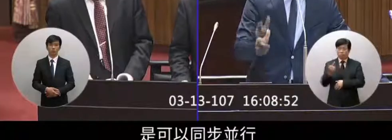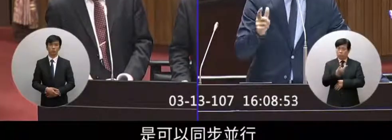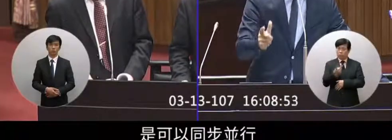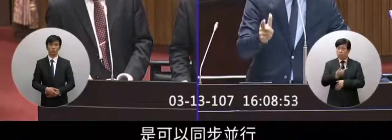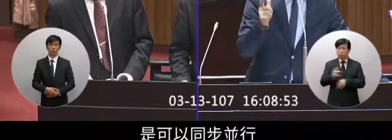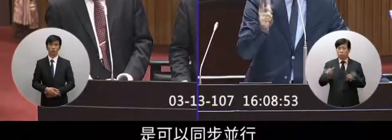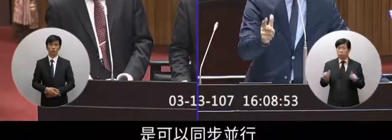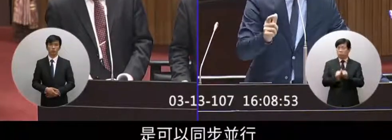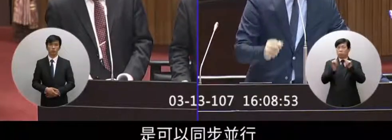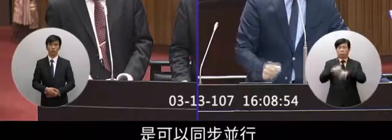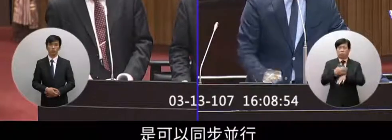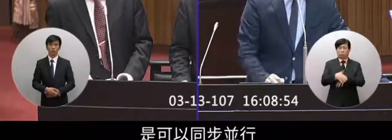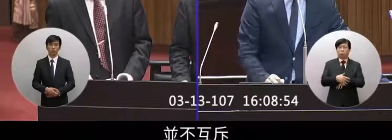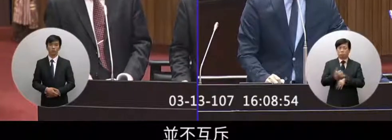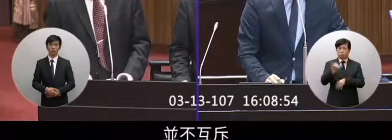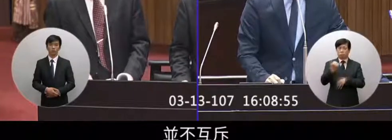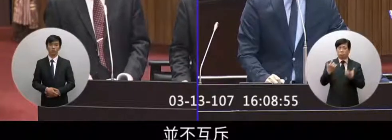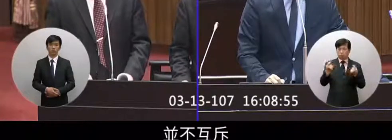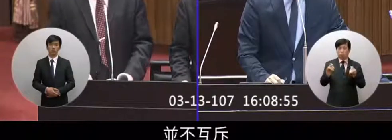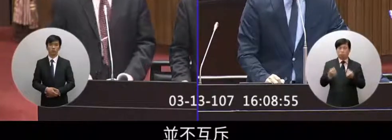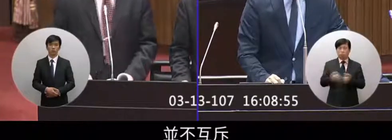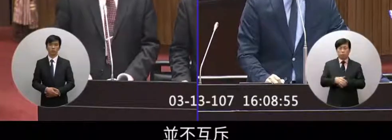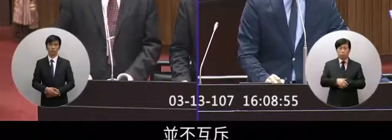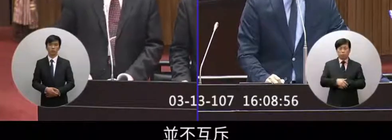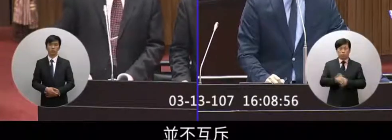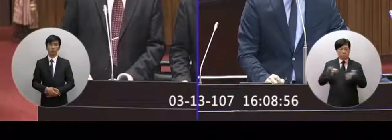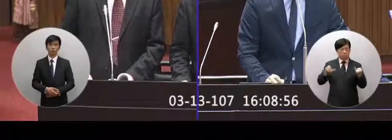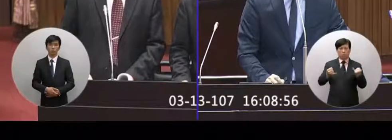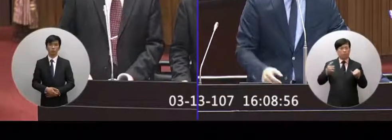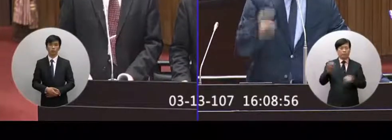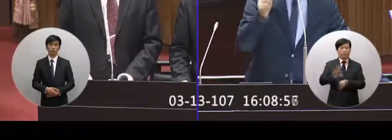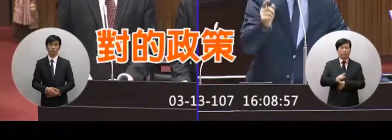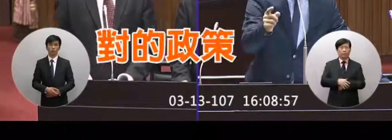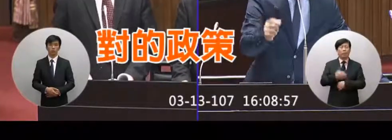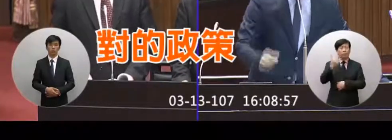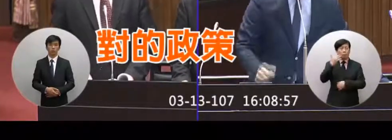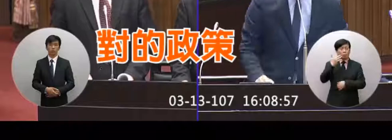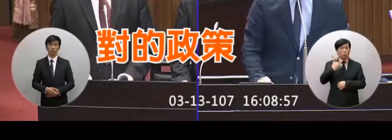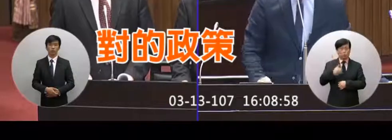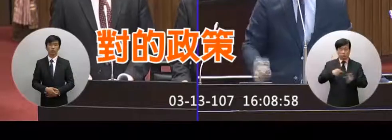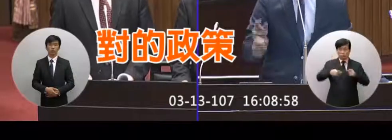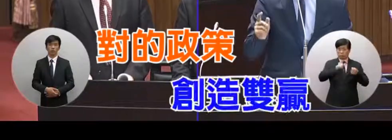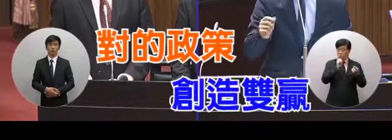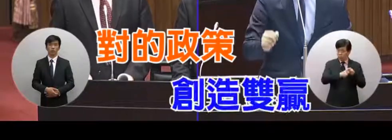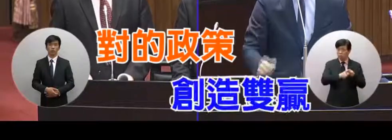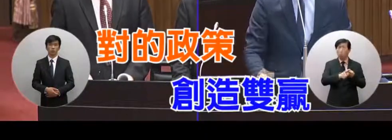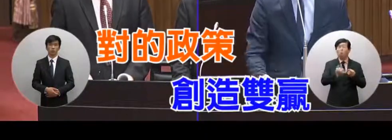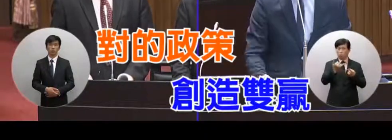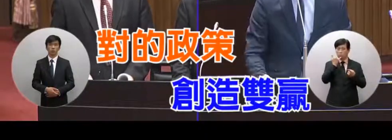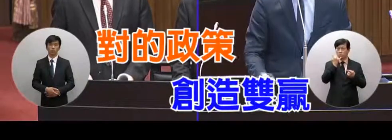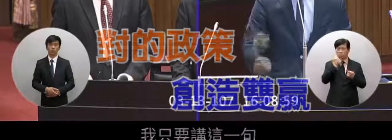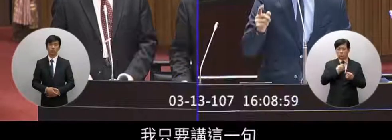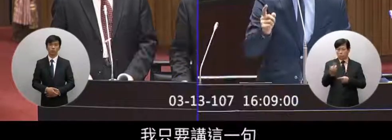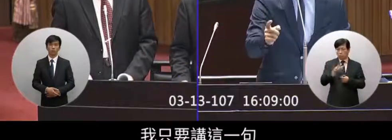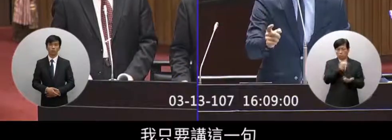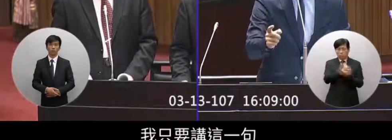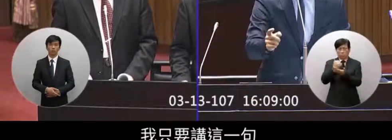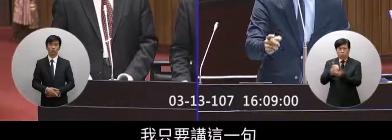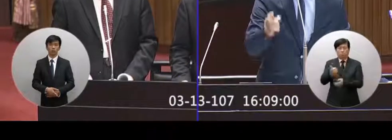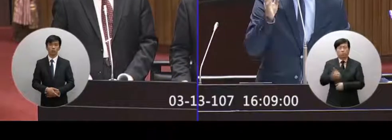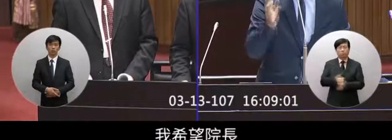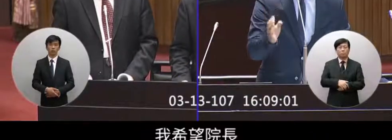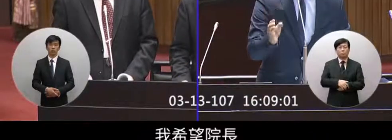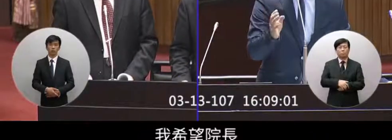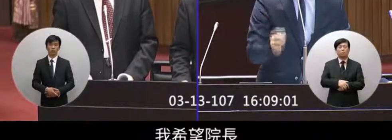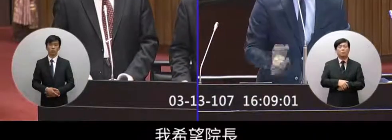是可以同步并行，并不互斥。如果对的政策是可以创造双赢，我只要讲这一